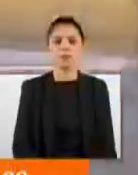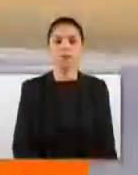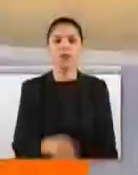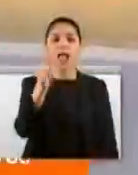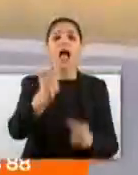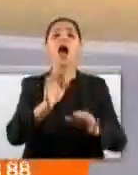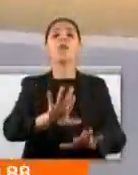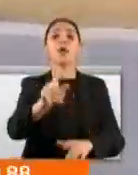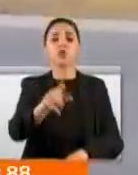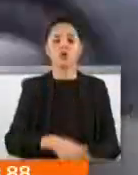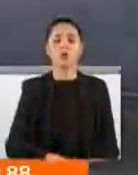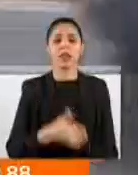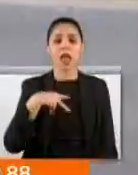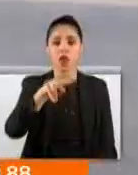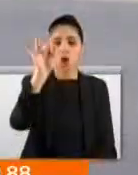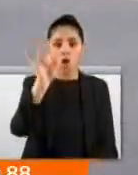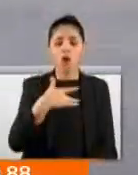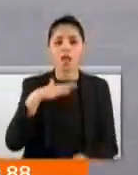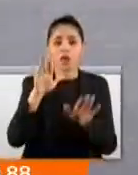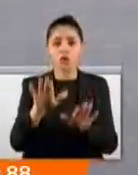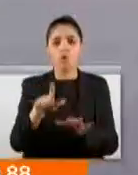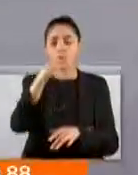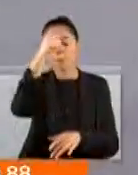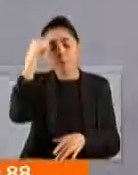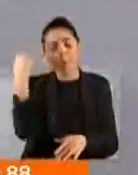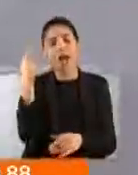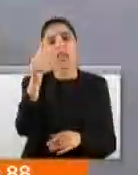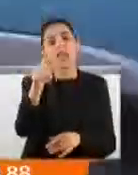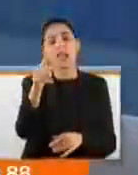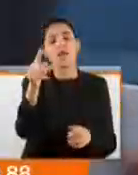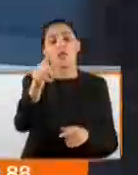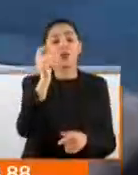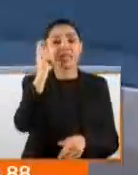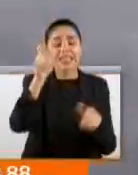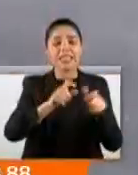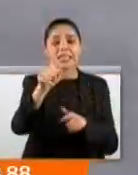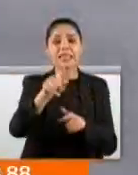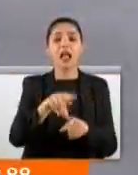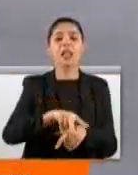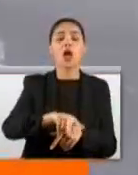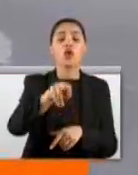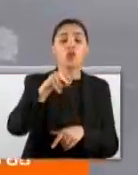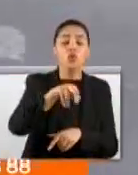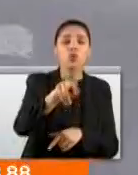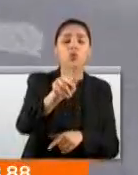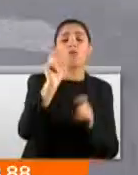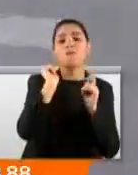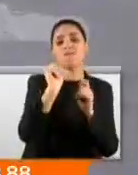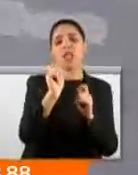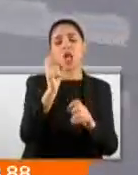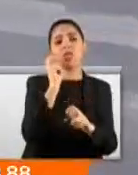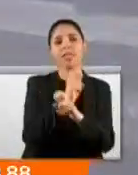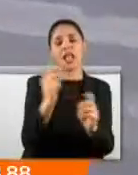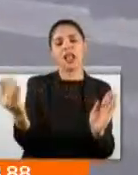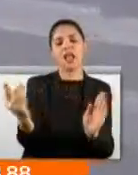Araç durmadı. Yolun ortasında durdum ama maalesef işte insanlar, yayalar bu şekilde